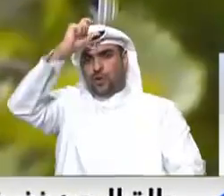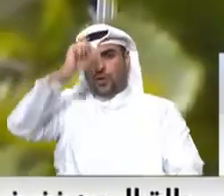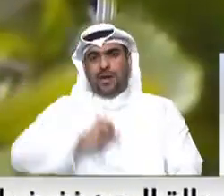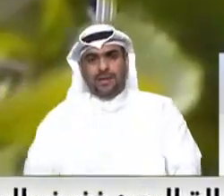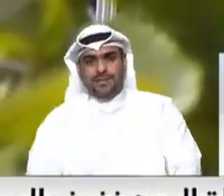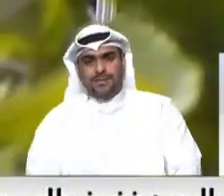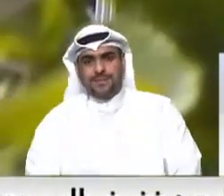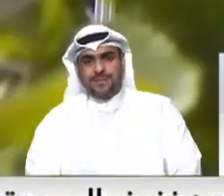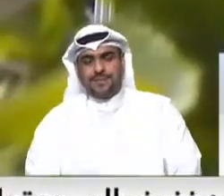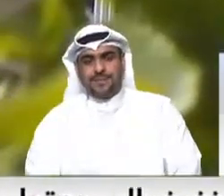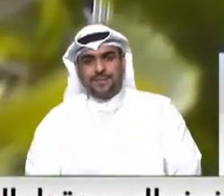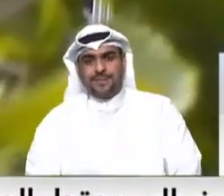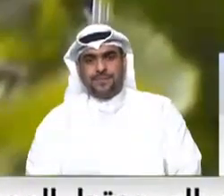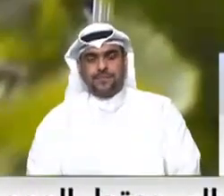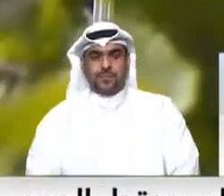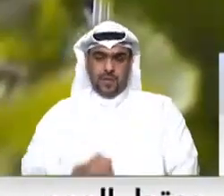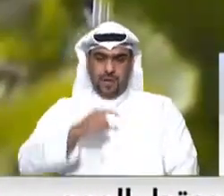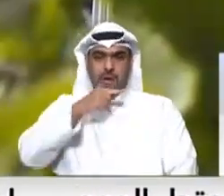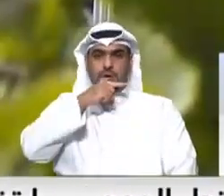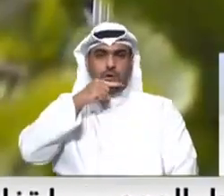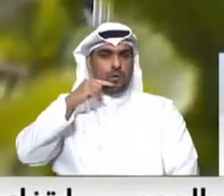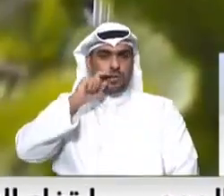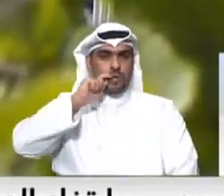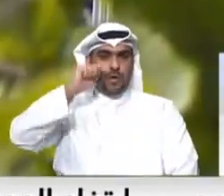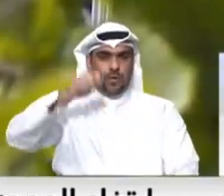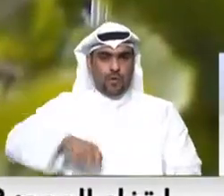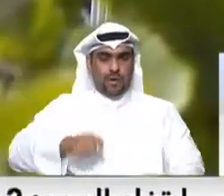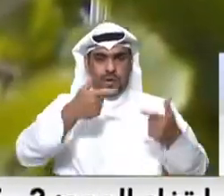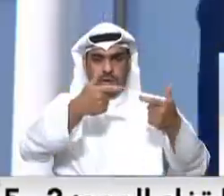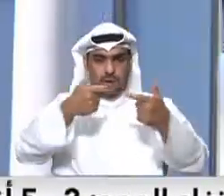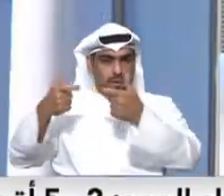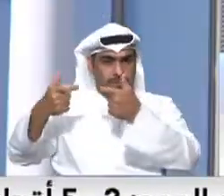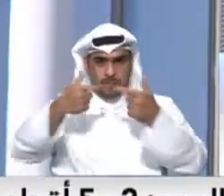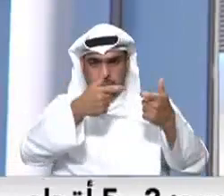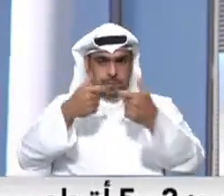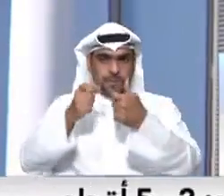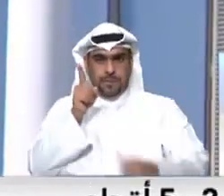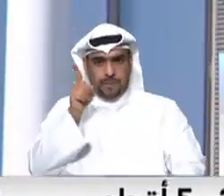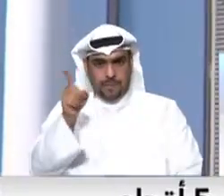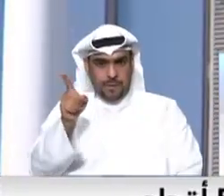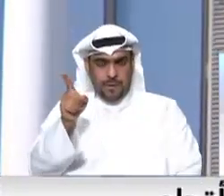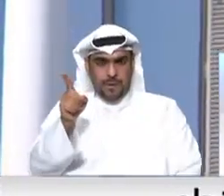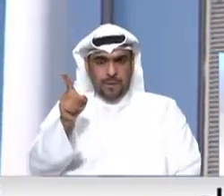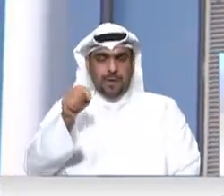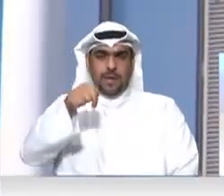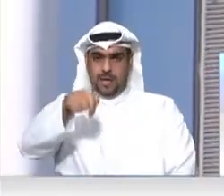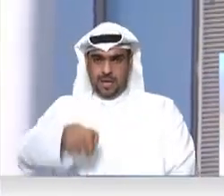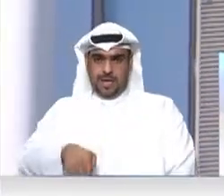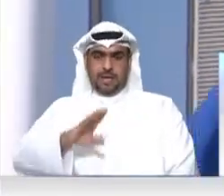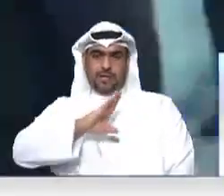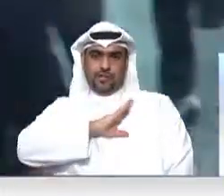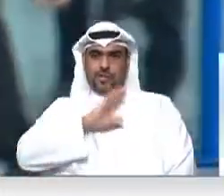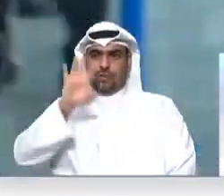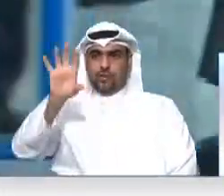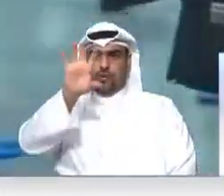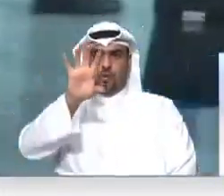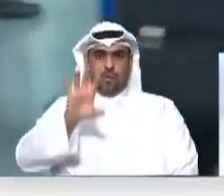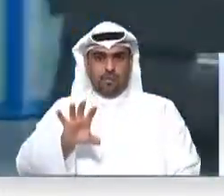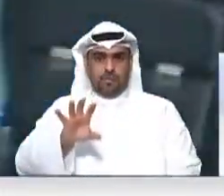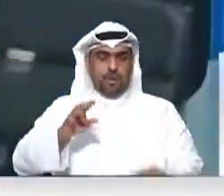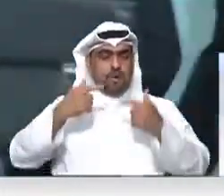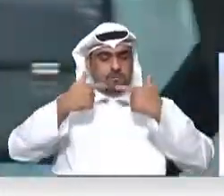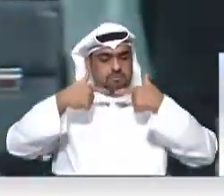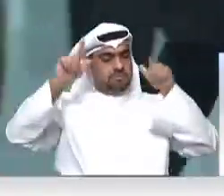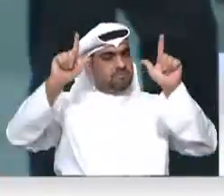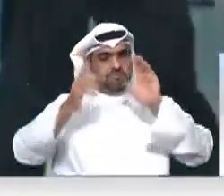مع تصاعد الحرب في أوكرانيا والأزمة بين الغرب وروسيا، أعلن حلف الناتو أن انضمام السويد إليه بات